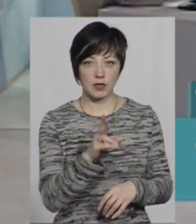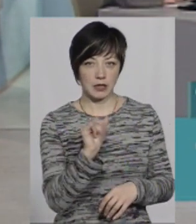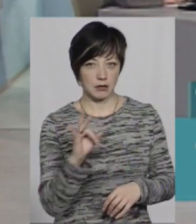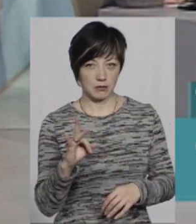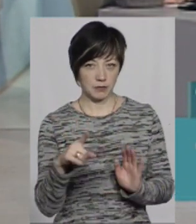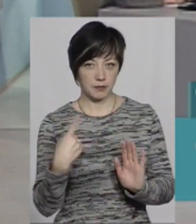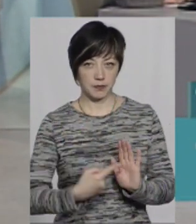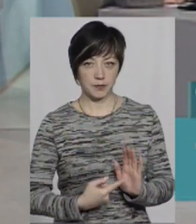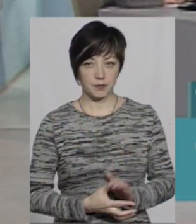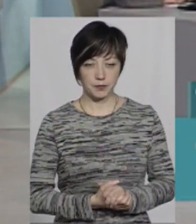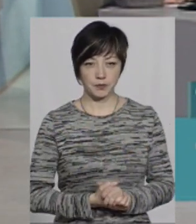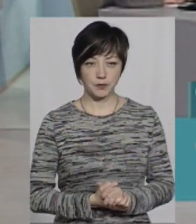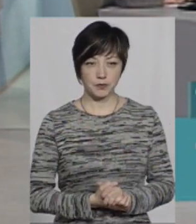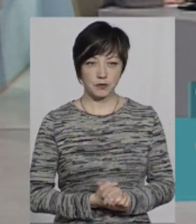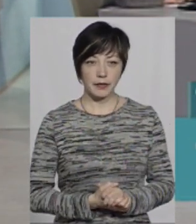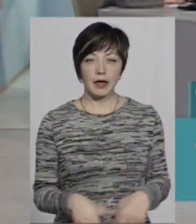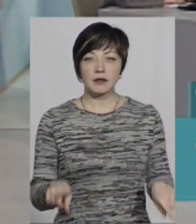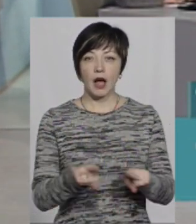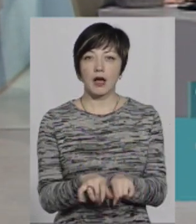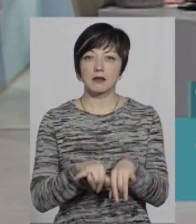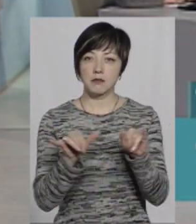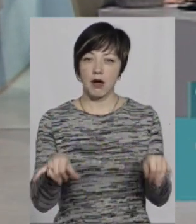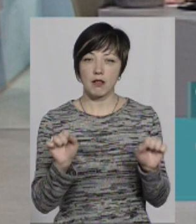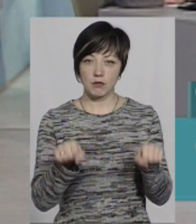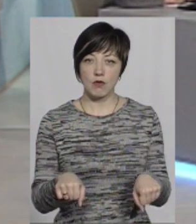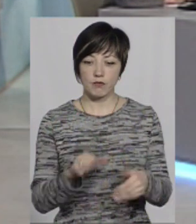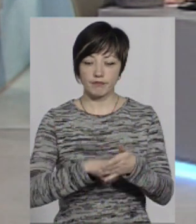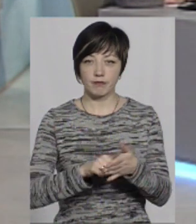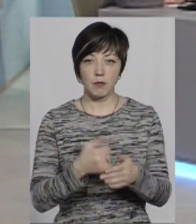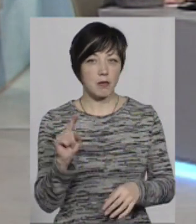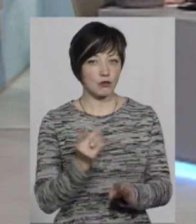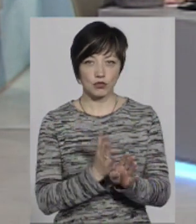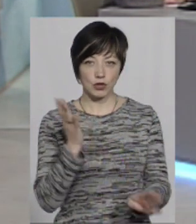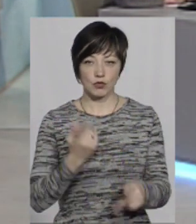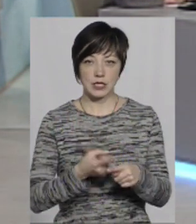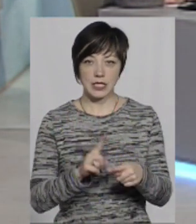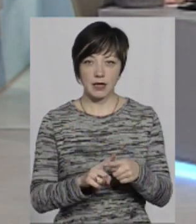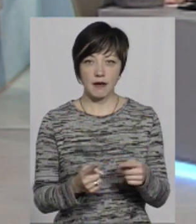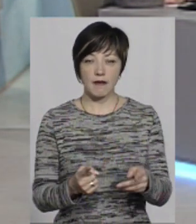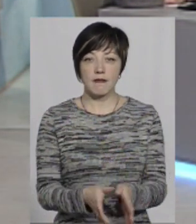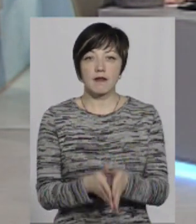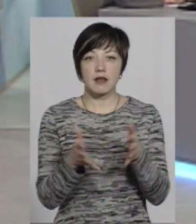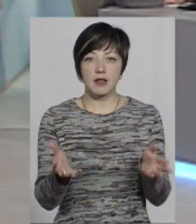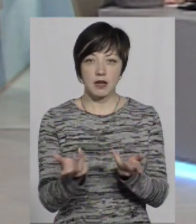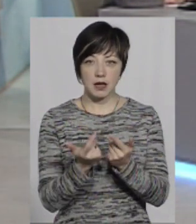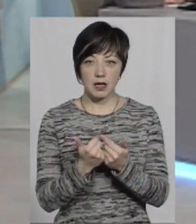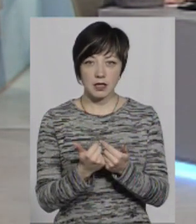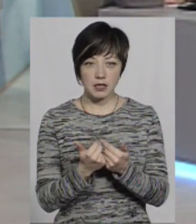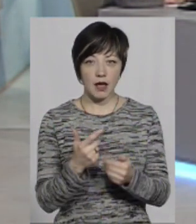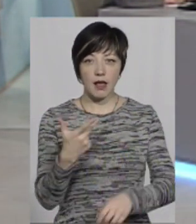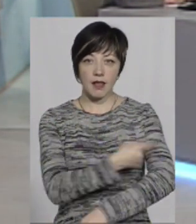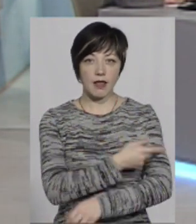зокрема? Ну, такий спалах могло спровокувати, в першу чергу, це велика кількість неімунних